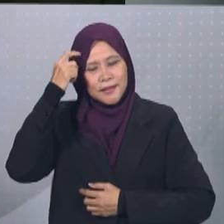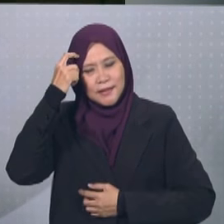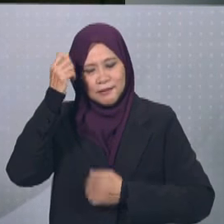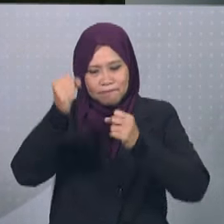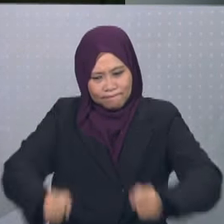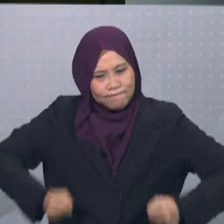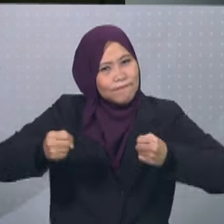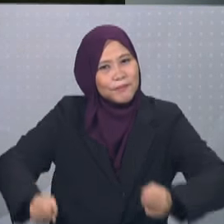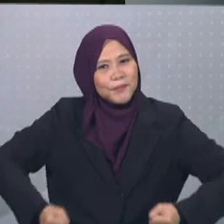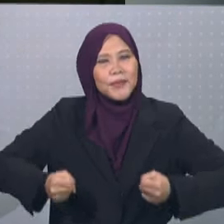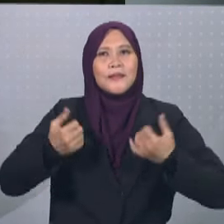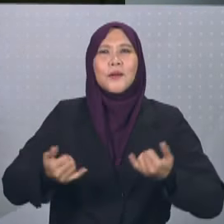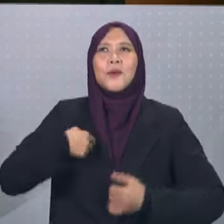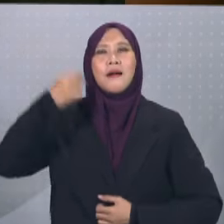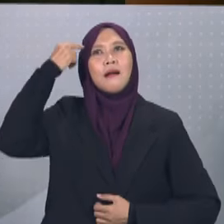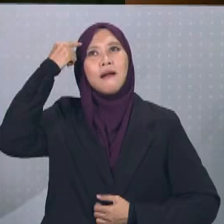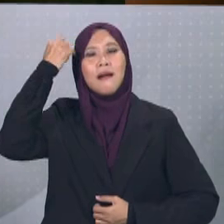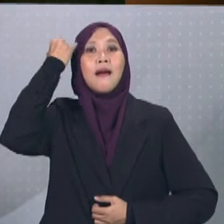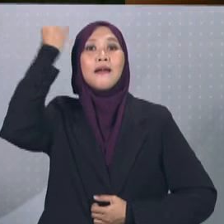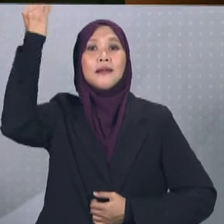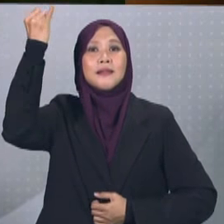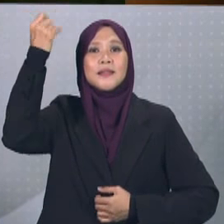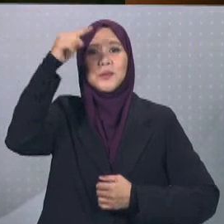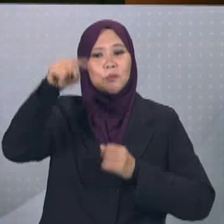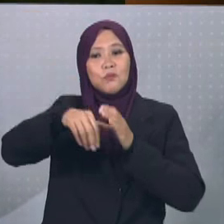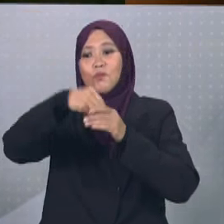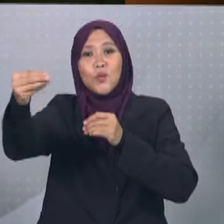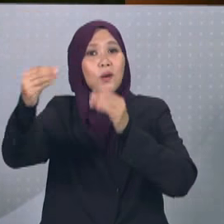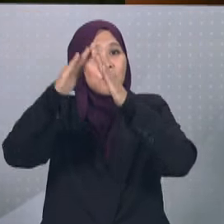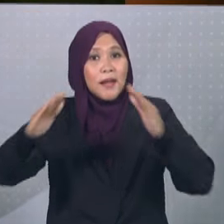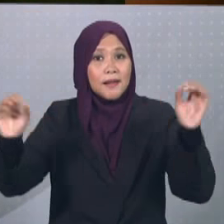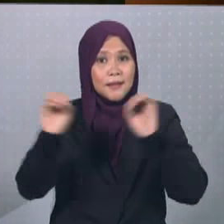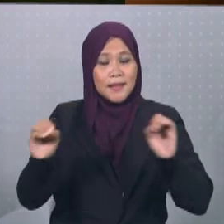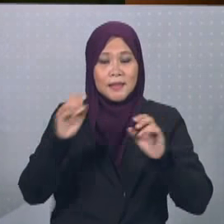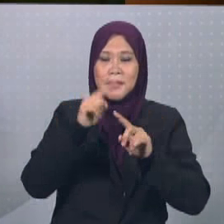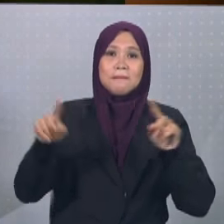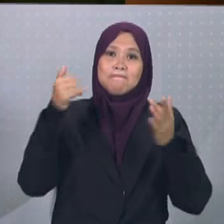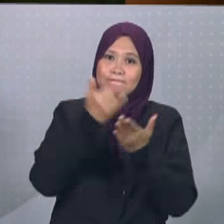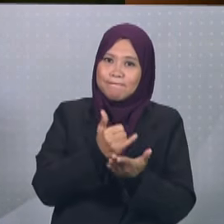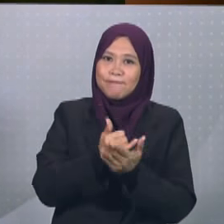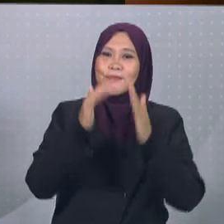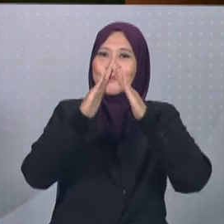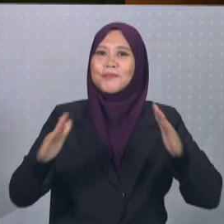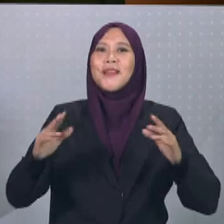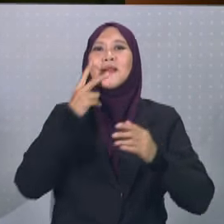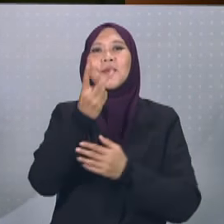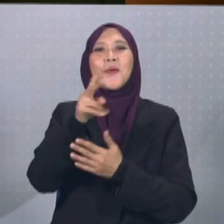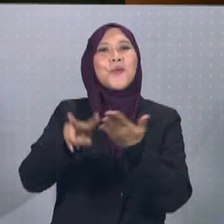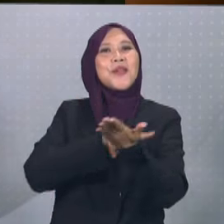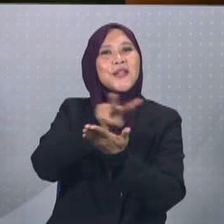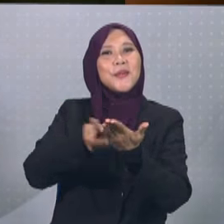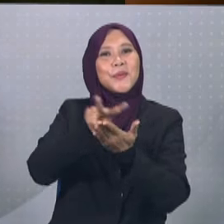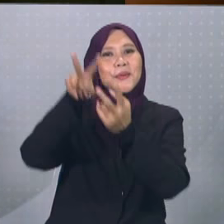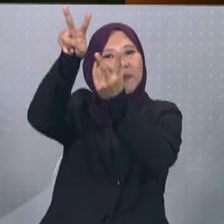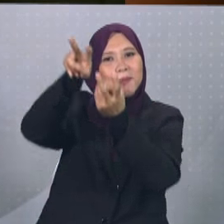Jadi, dia mula memikirkan bagaimana cara melakukannya tanpa keluar dari rumah. Hasilnya, seperti mana yang anda lihat dalam video yang dimuat